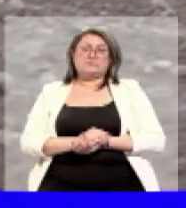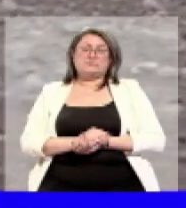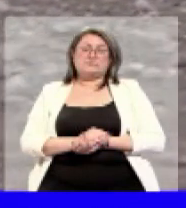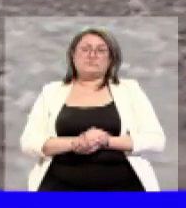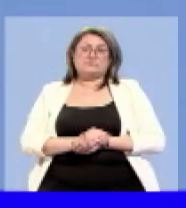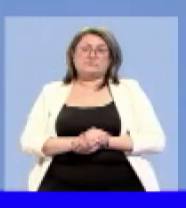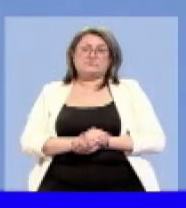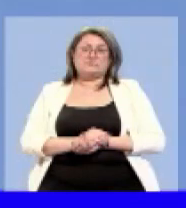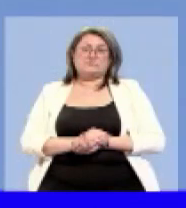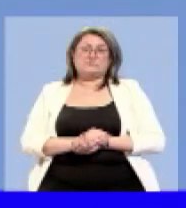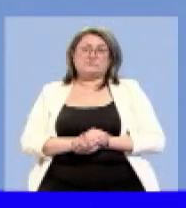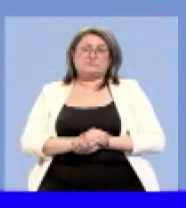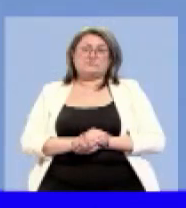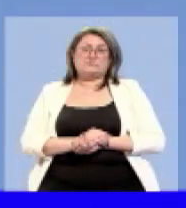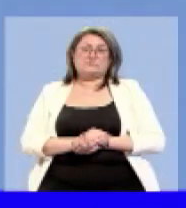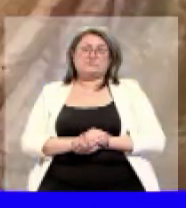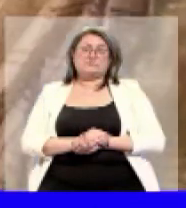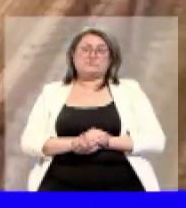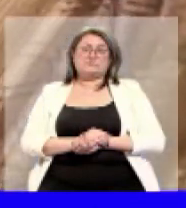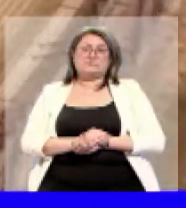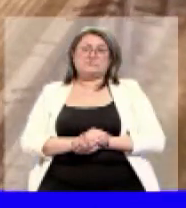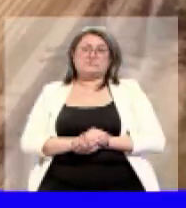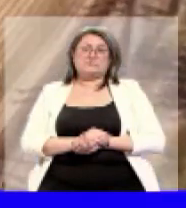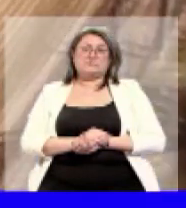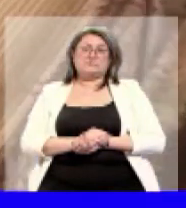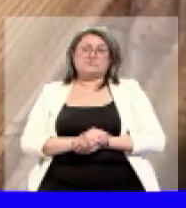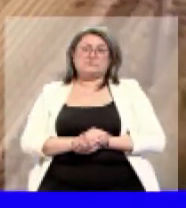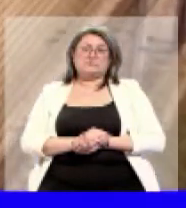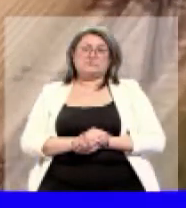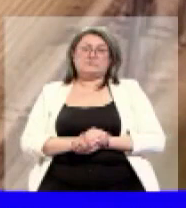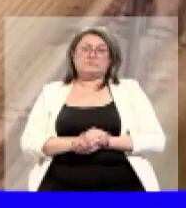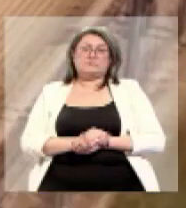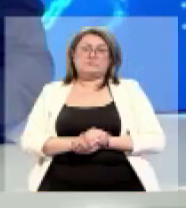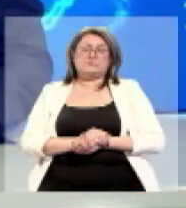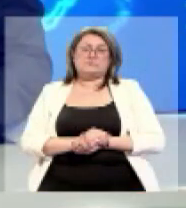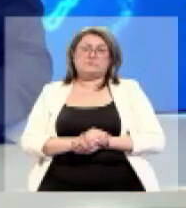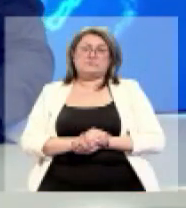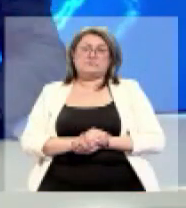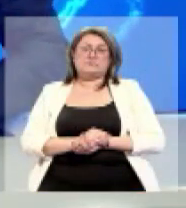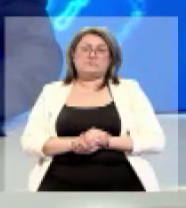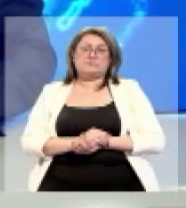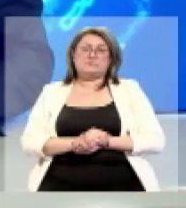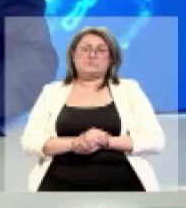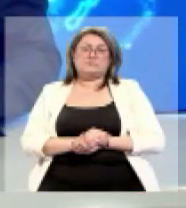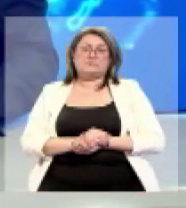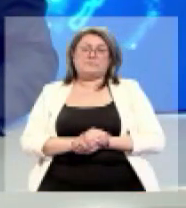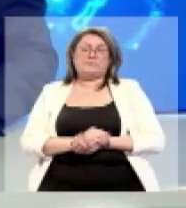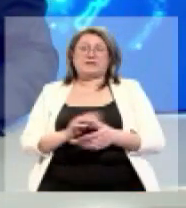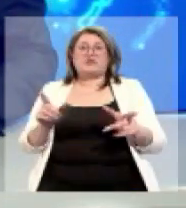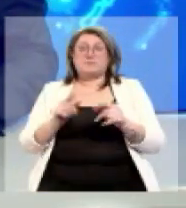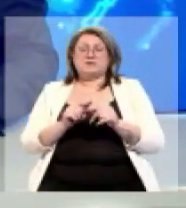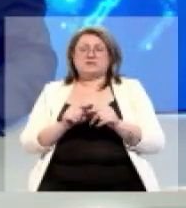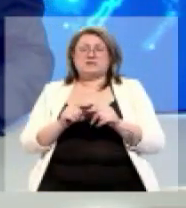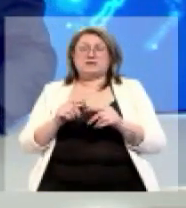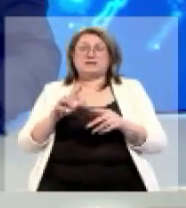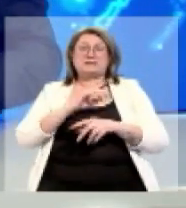шекарашылар жіті қорып күзетуде. Гүлім Қажымқызы, Радио Бабич, Қостанай, телеарнасы. Оқыс оқиға кезінде бірлесе